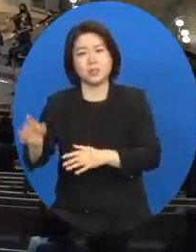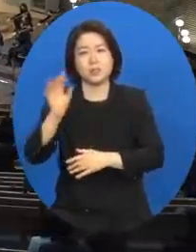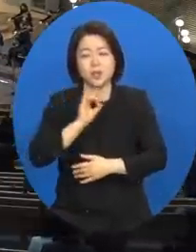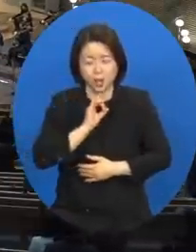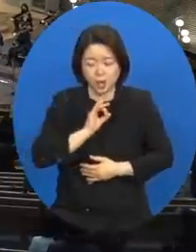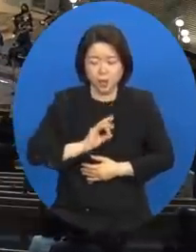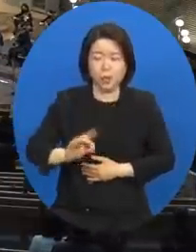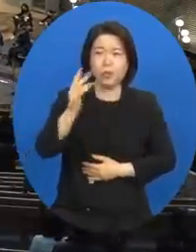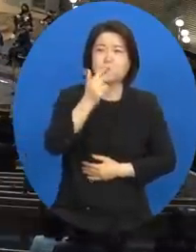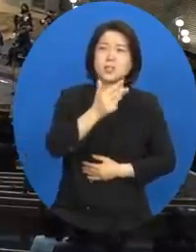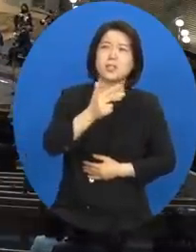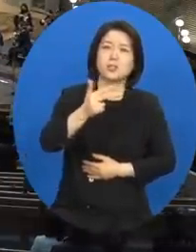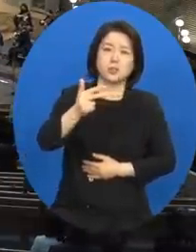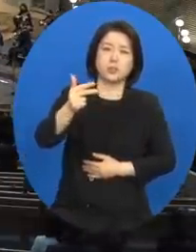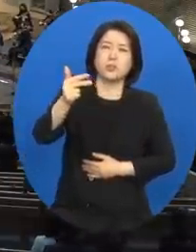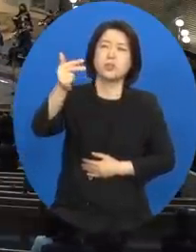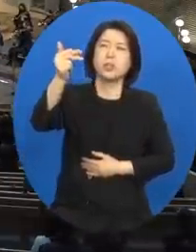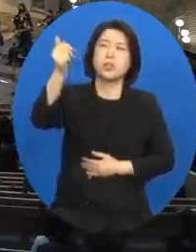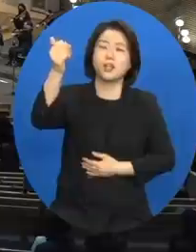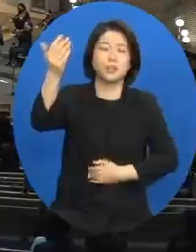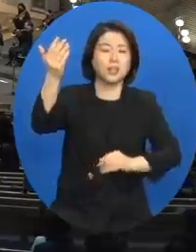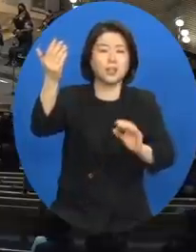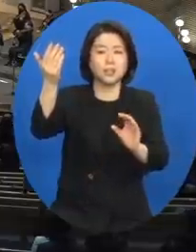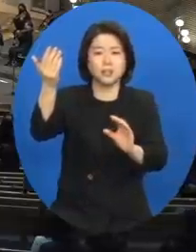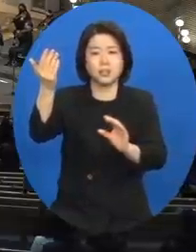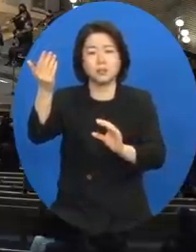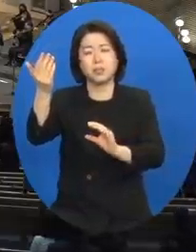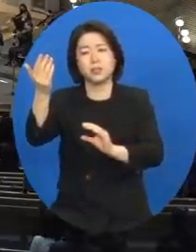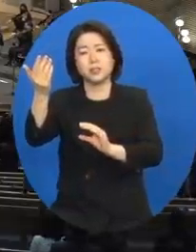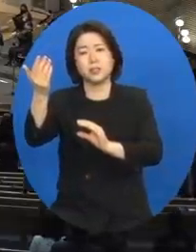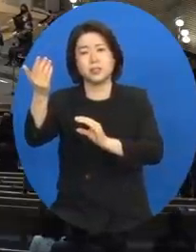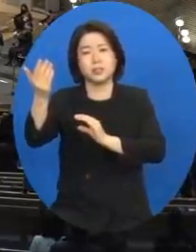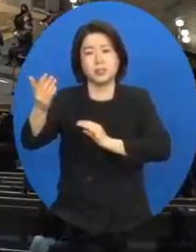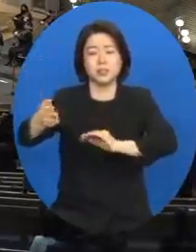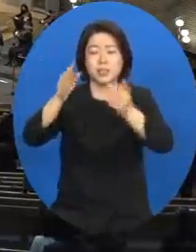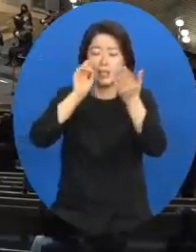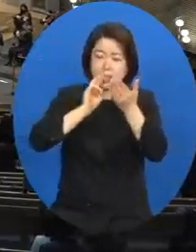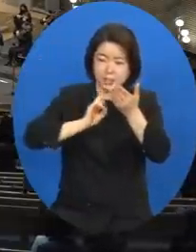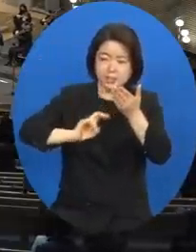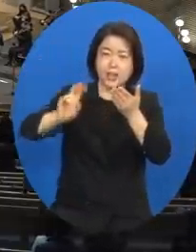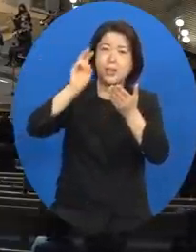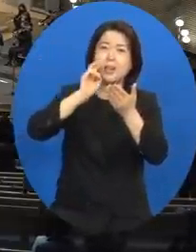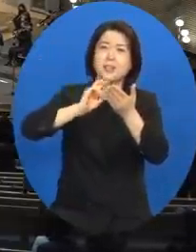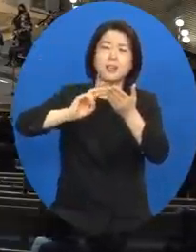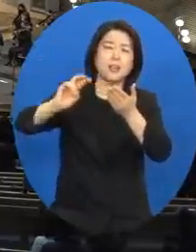예수, 오직 주의 이름을